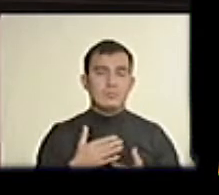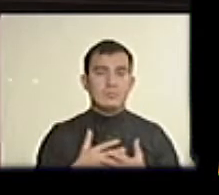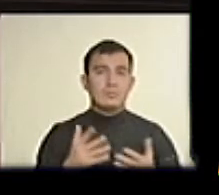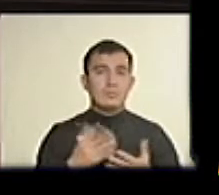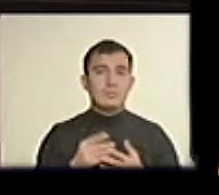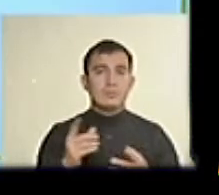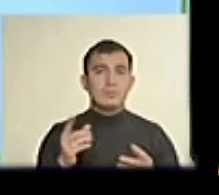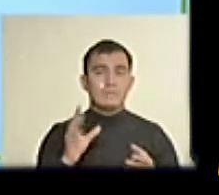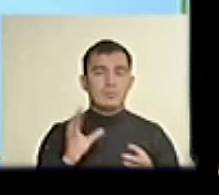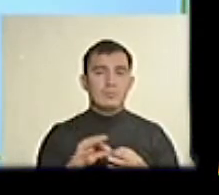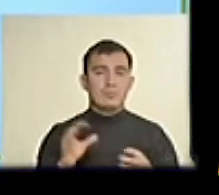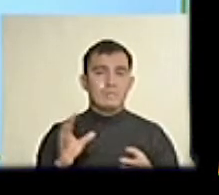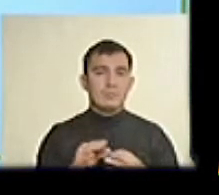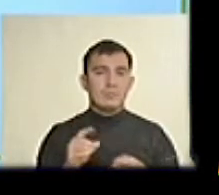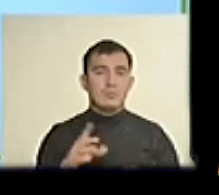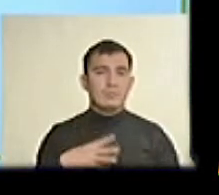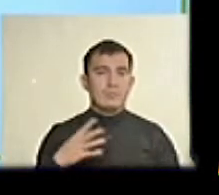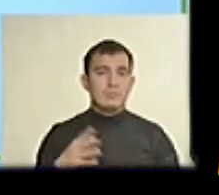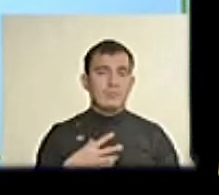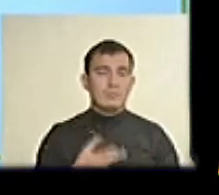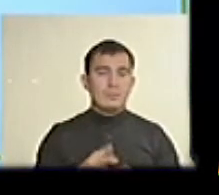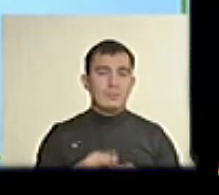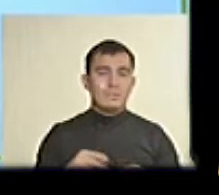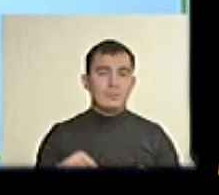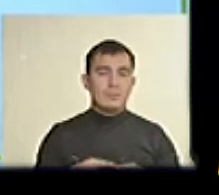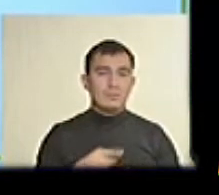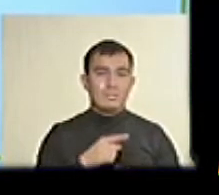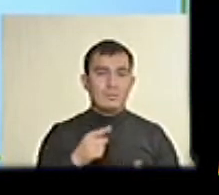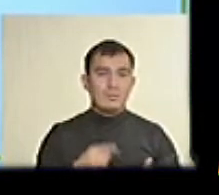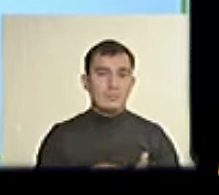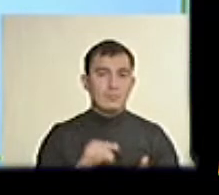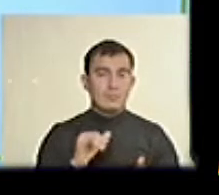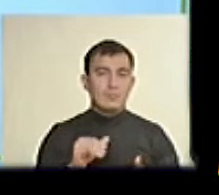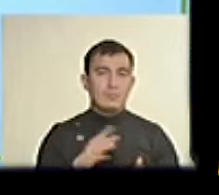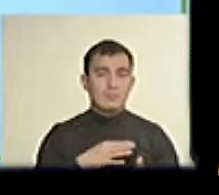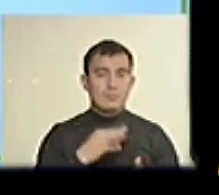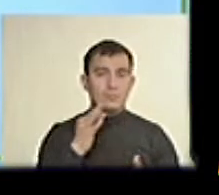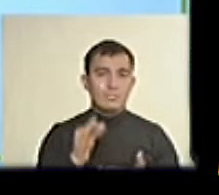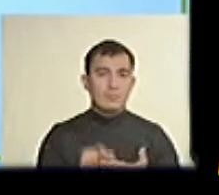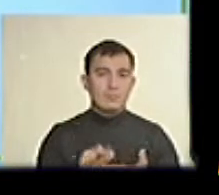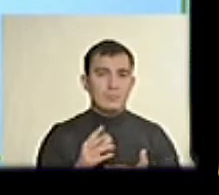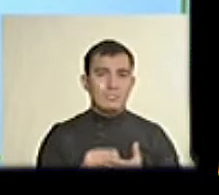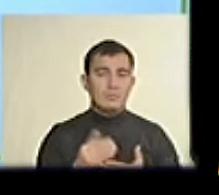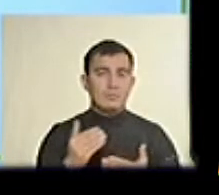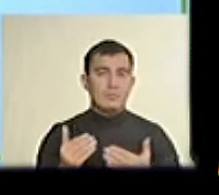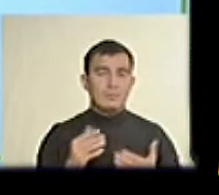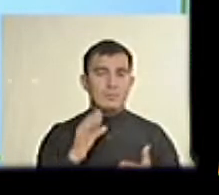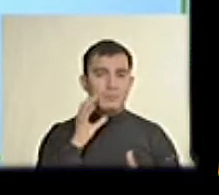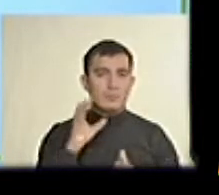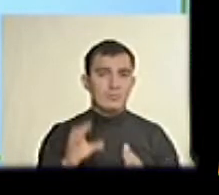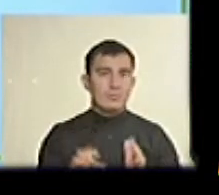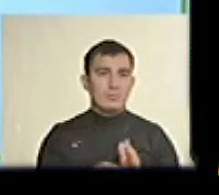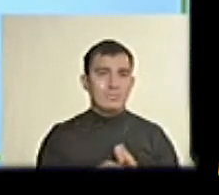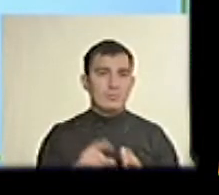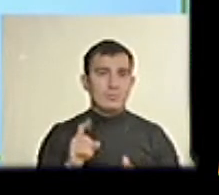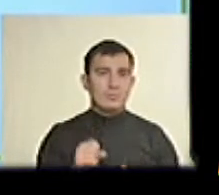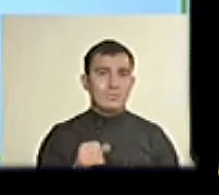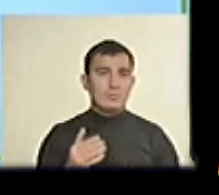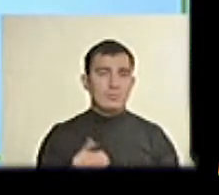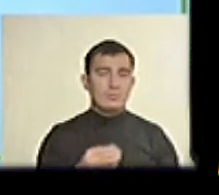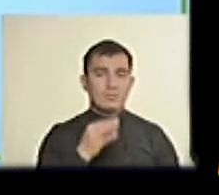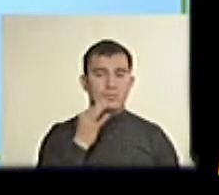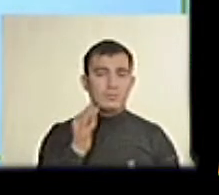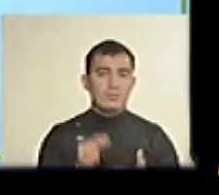o'rnatilgan ekan? Shu haqdagi savollarga sizda mana shu darsimizni eshitishingiz mobaynida albatta